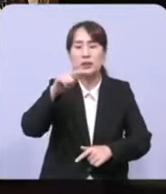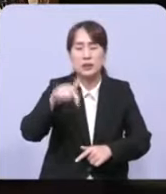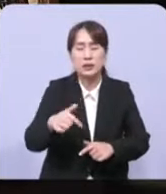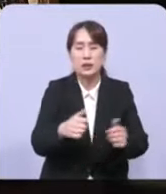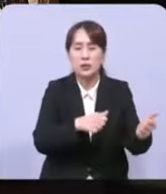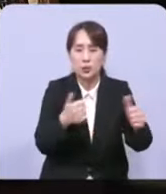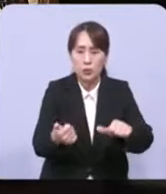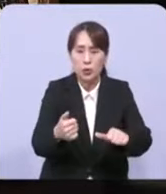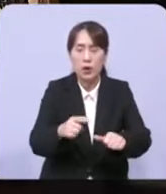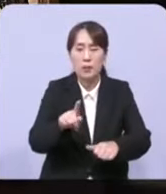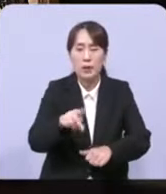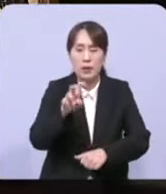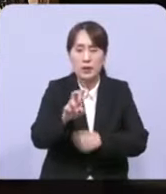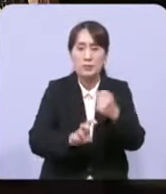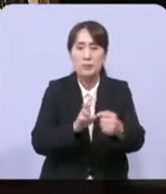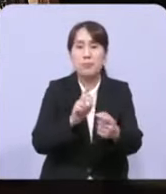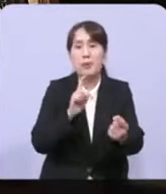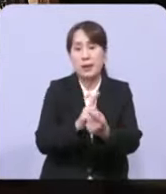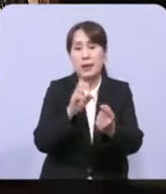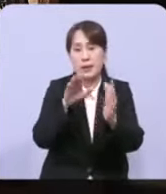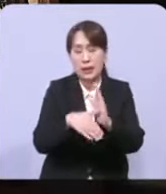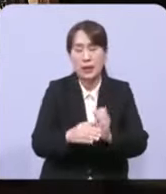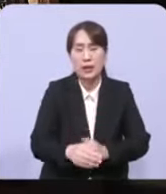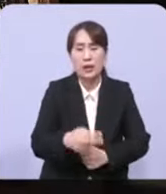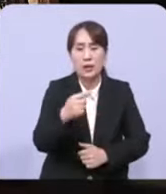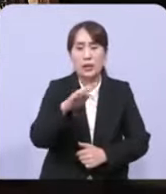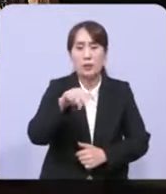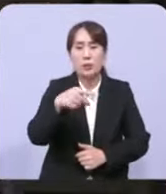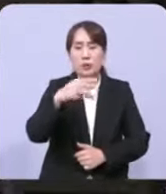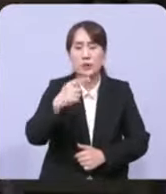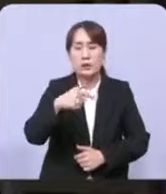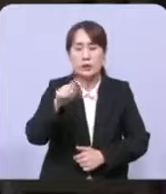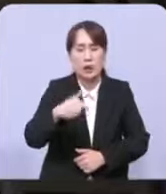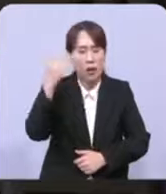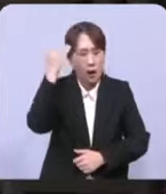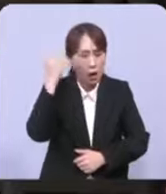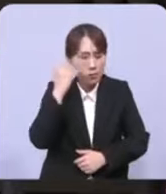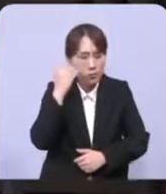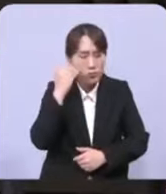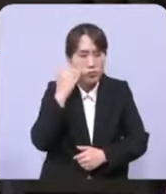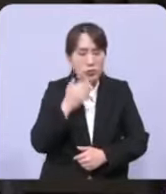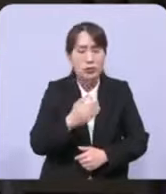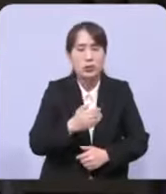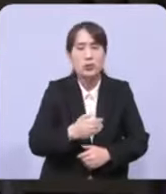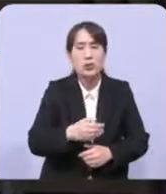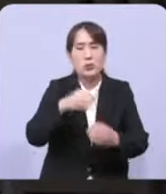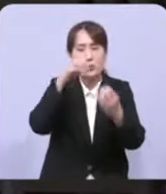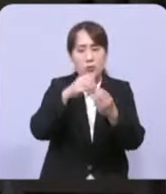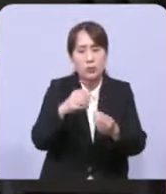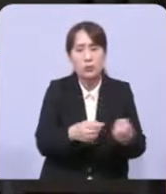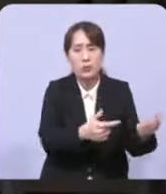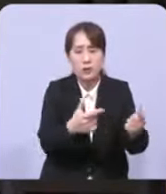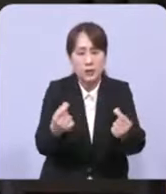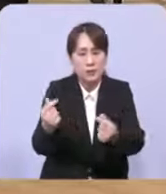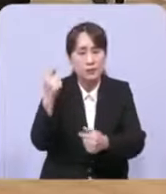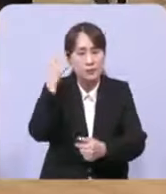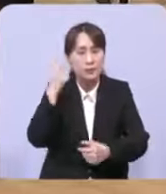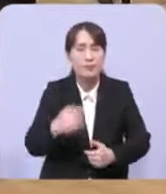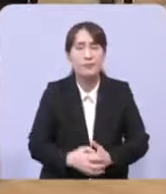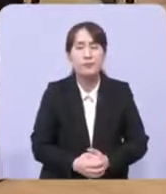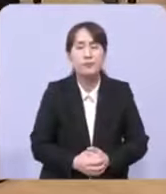120주년 기념회이기도 해서 드보르작은 또 민족성이 우리나라와 되게 닮았다 하는 작곡가 중에 하나여서요.